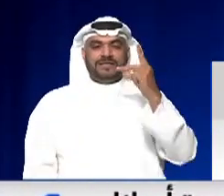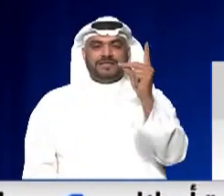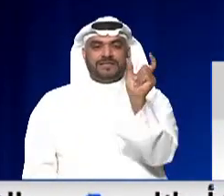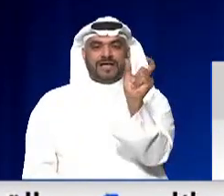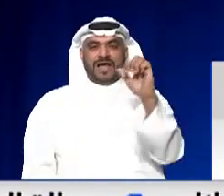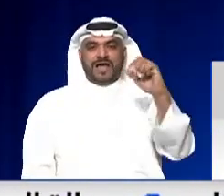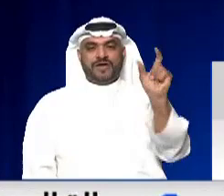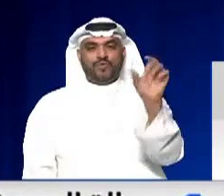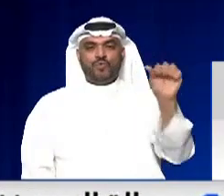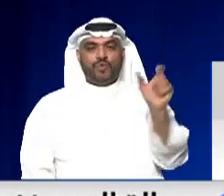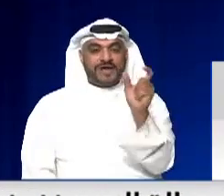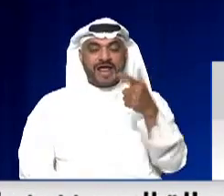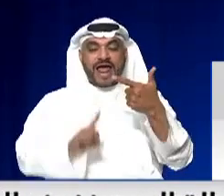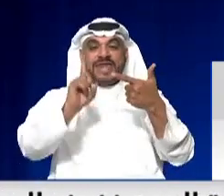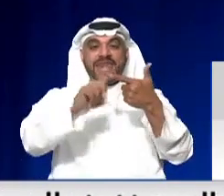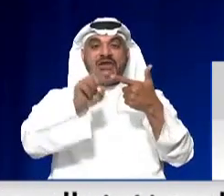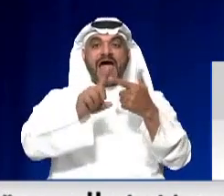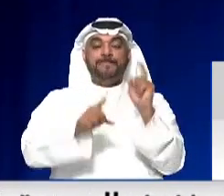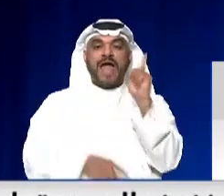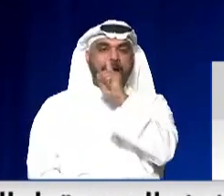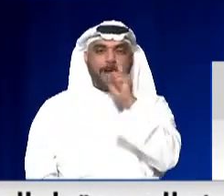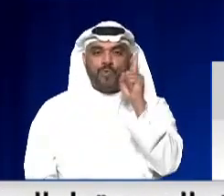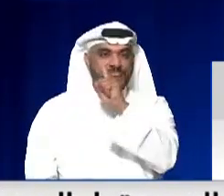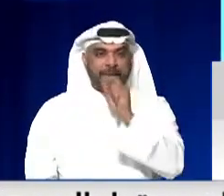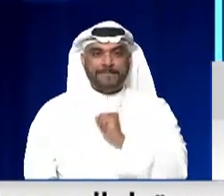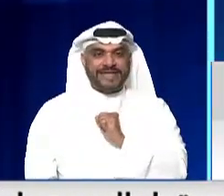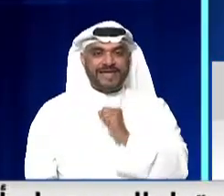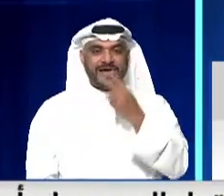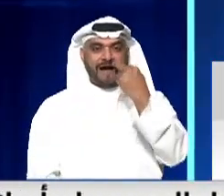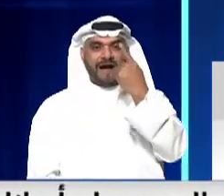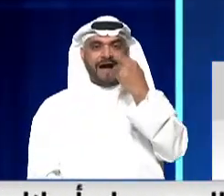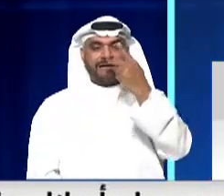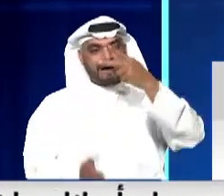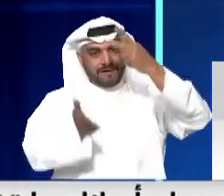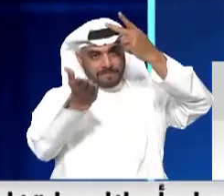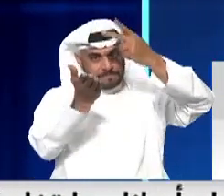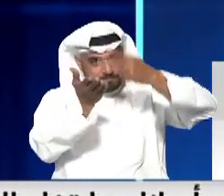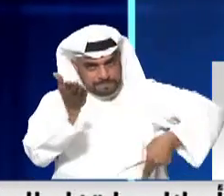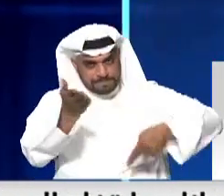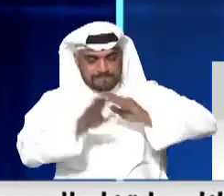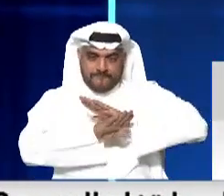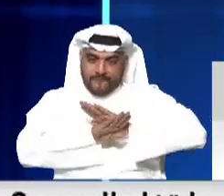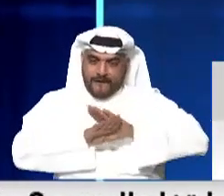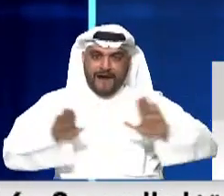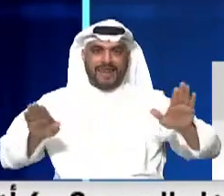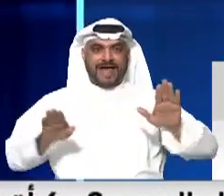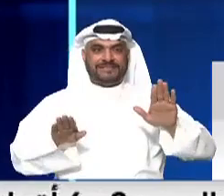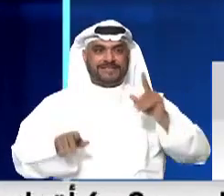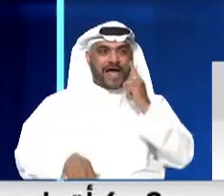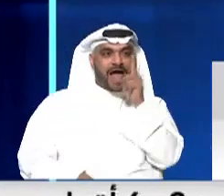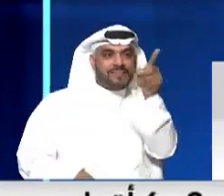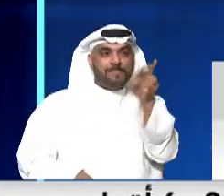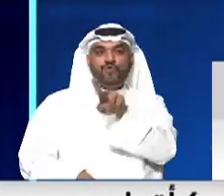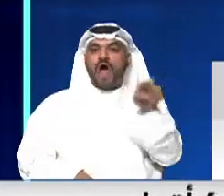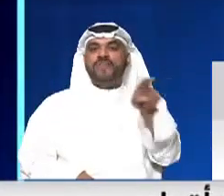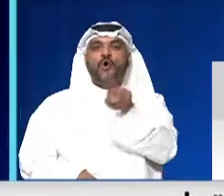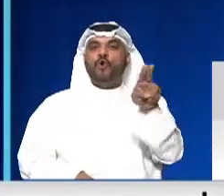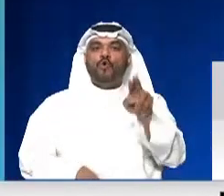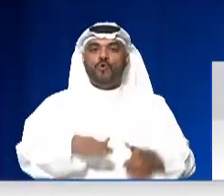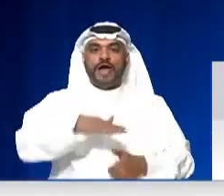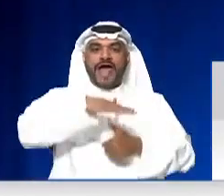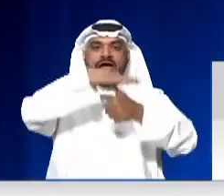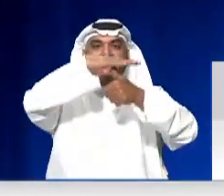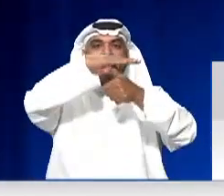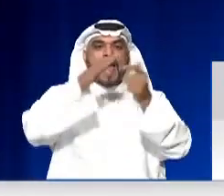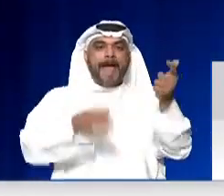نهيان نائب حاكم إمارة أبو ظبي، ضمنها سمو خالص تهاني بمناسبة صدور المرسوم الأميري من لدن أخي